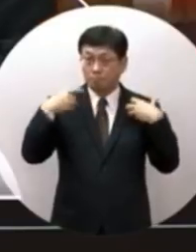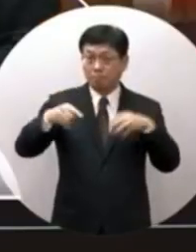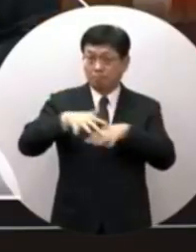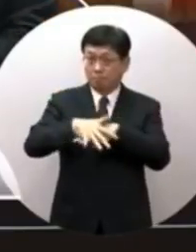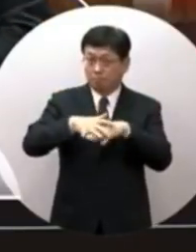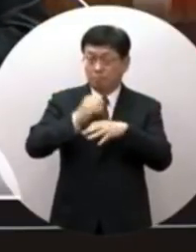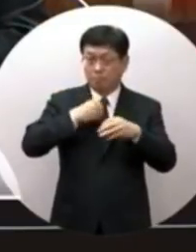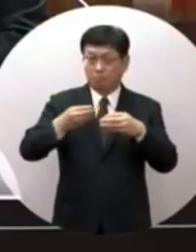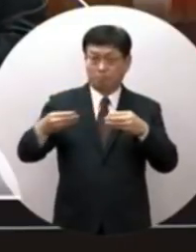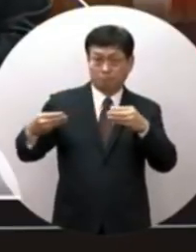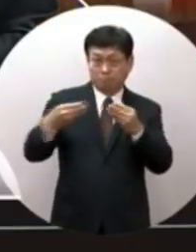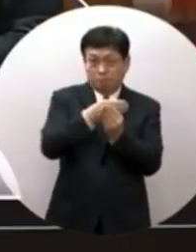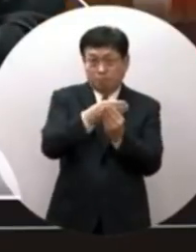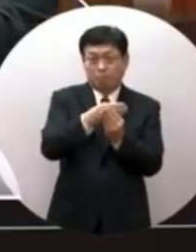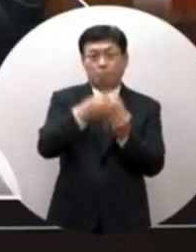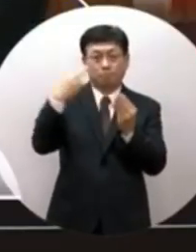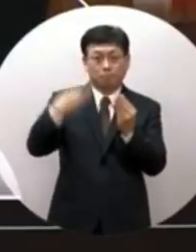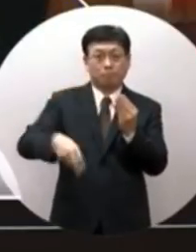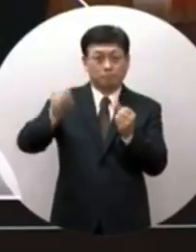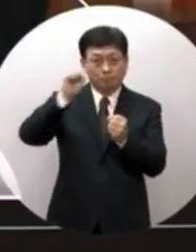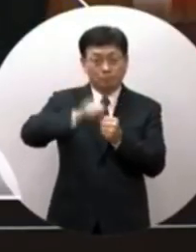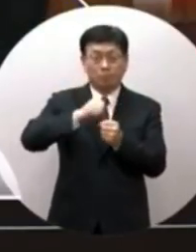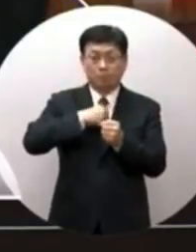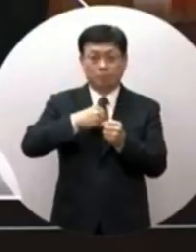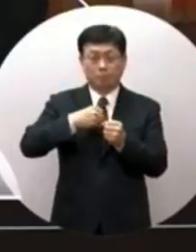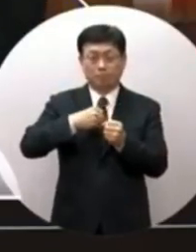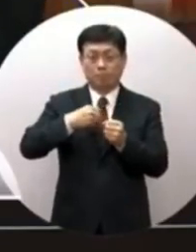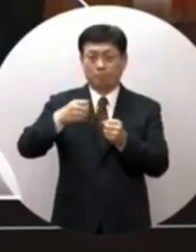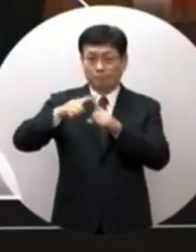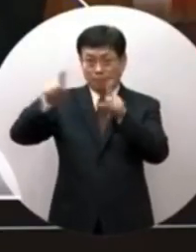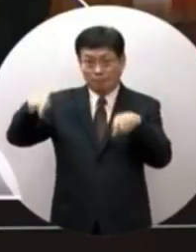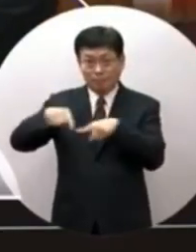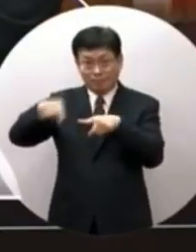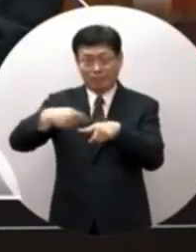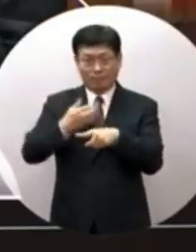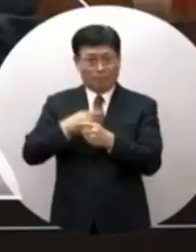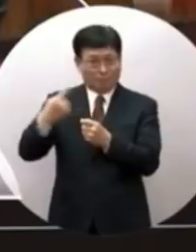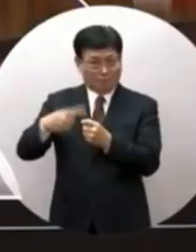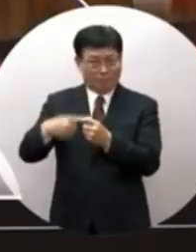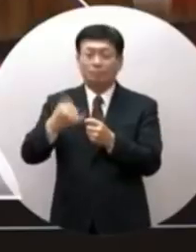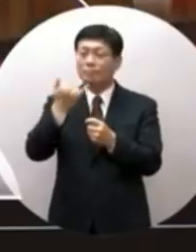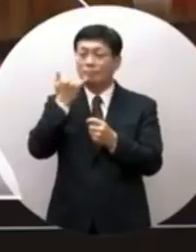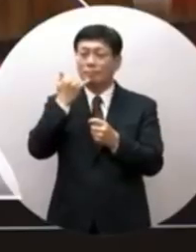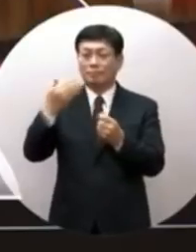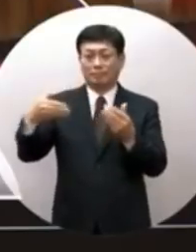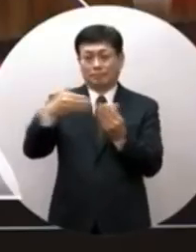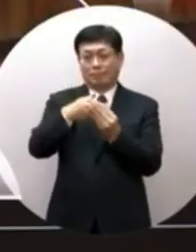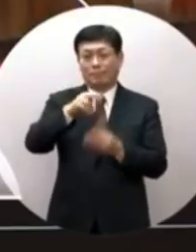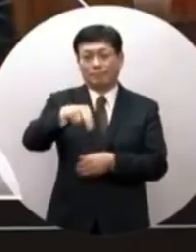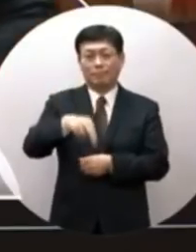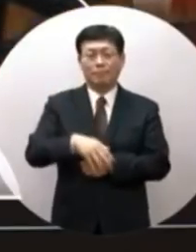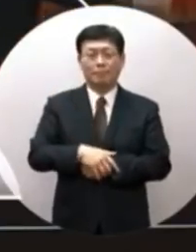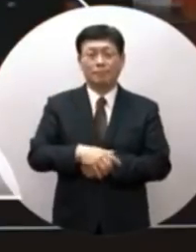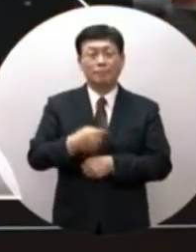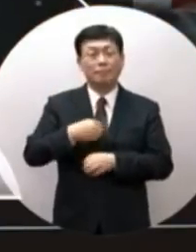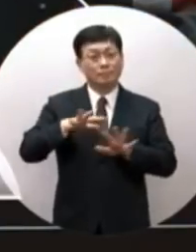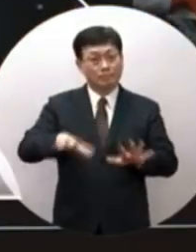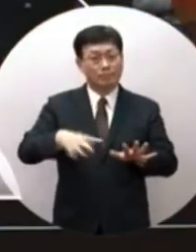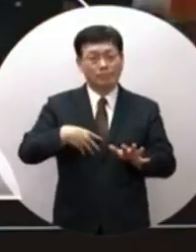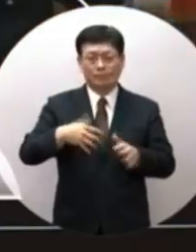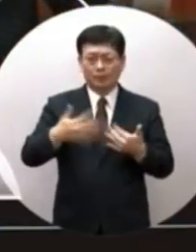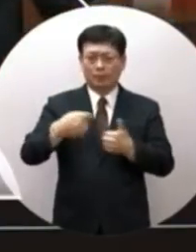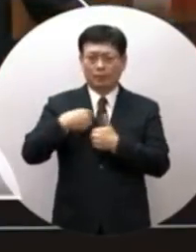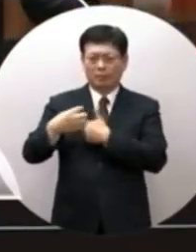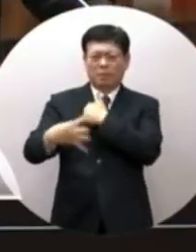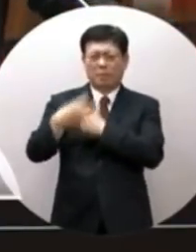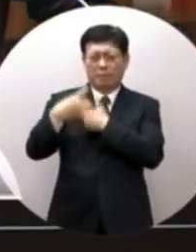口罩袋，我搁改这个纳米那个布，甲放到内底去啊。所以来讲，我大家修理个